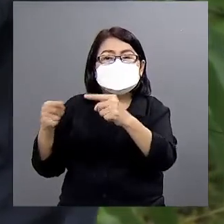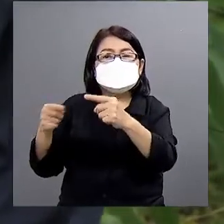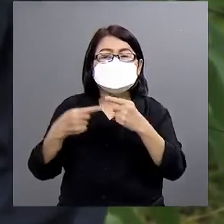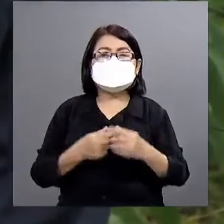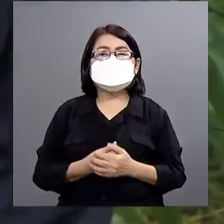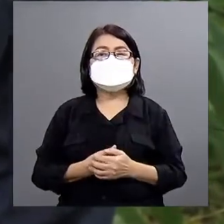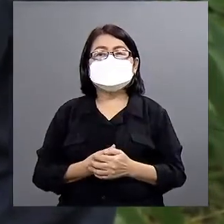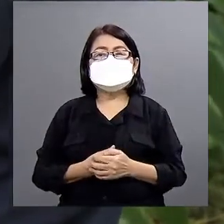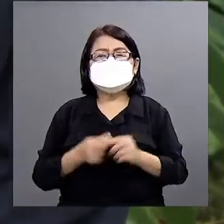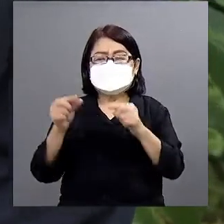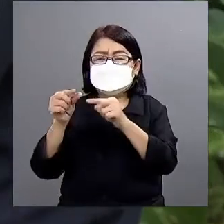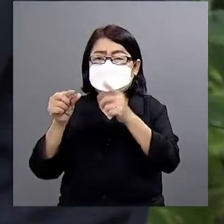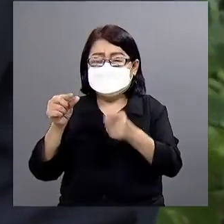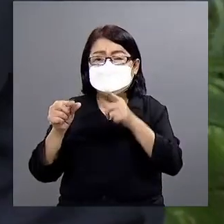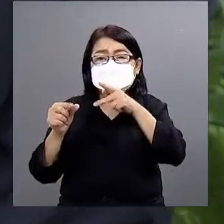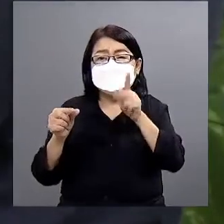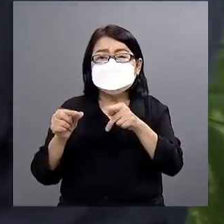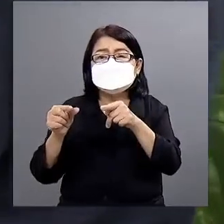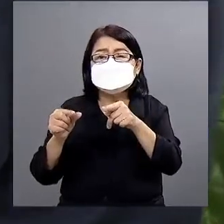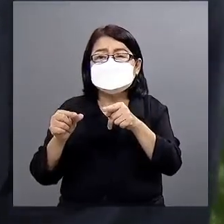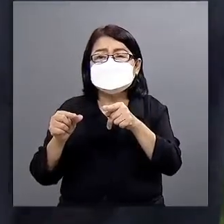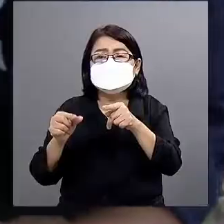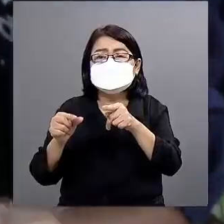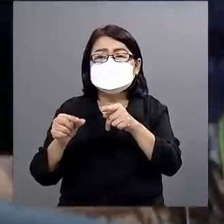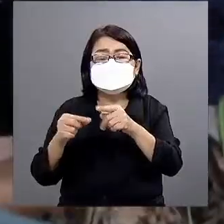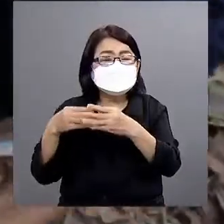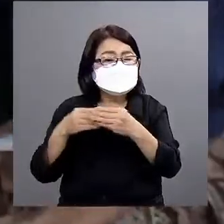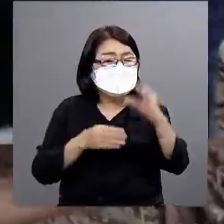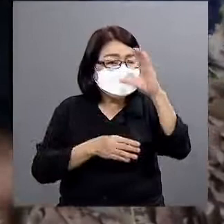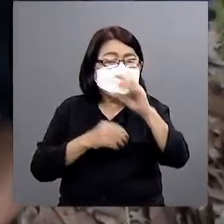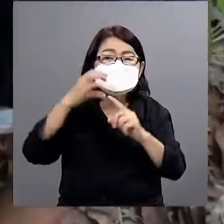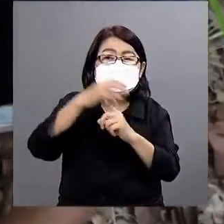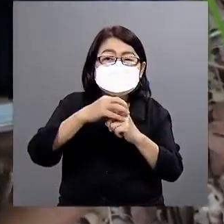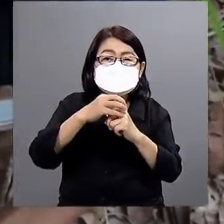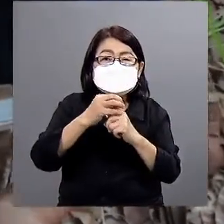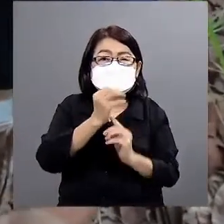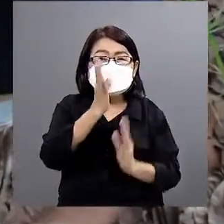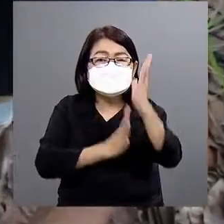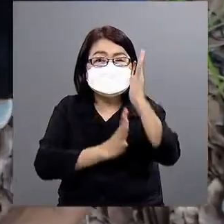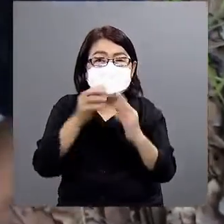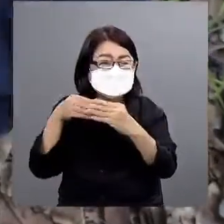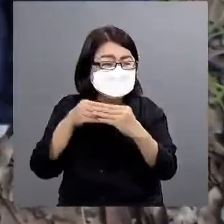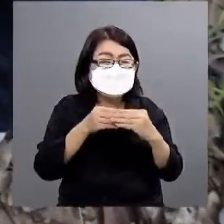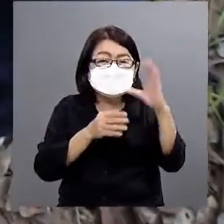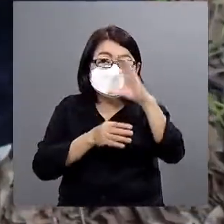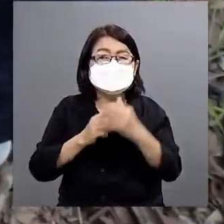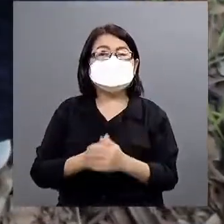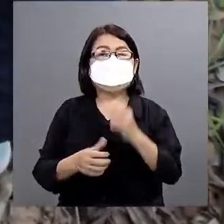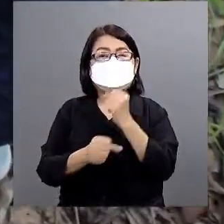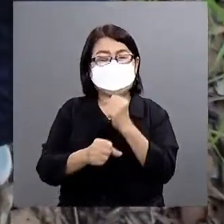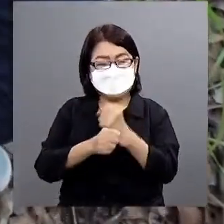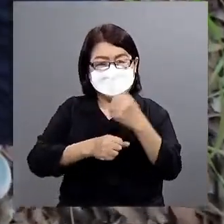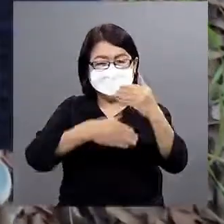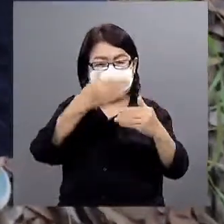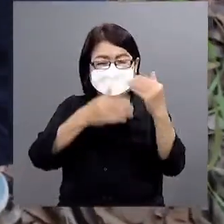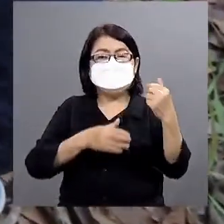อม ที่ว่าพาไปเก็บเห็ดไปเดินป่าเนี่ยก็เป็นกิจกรรมที่จริงก็ใส่ทรัพยากรหรือว่าใส่ทุน